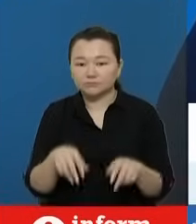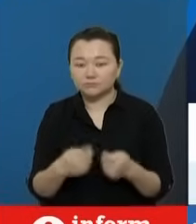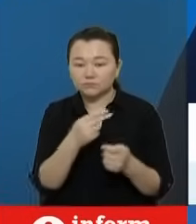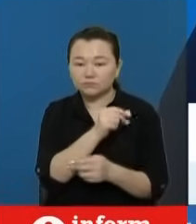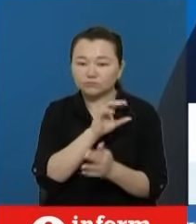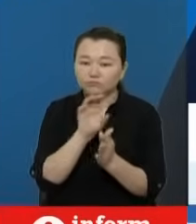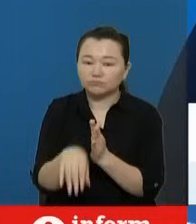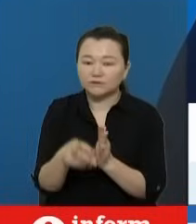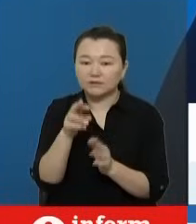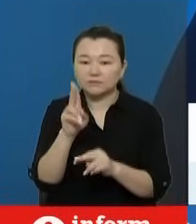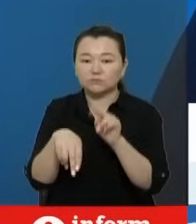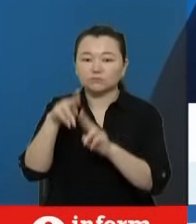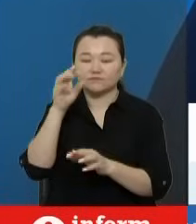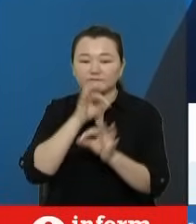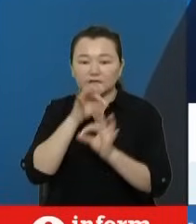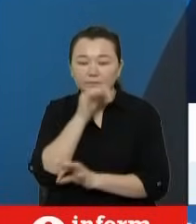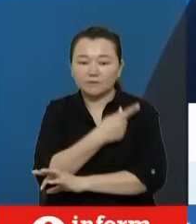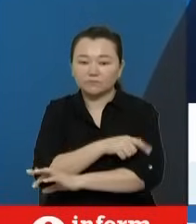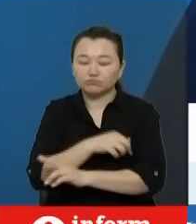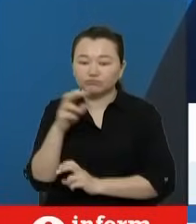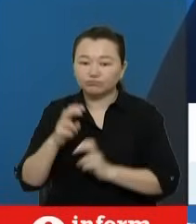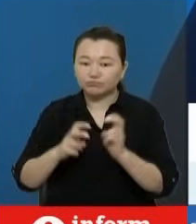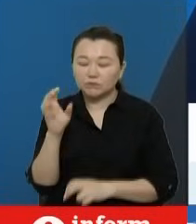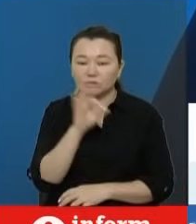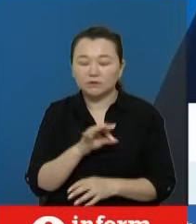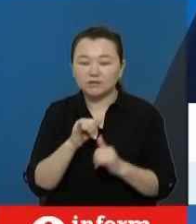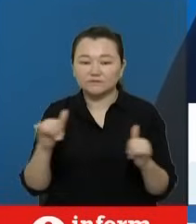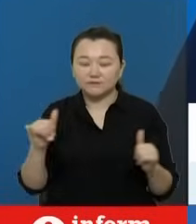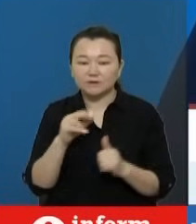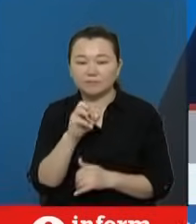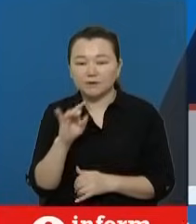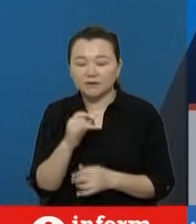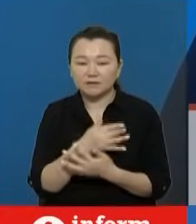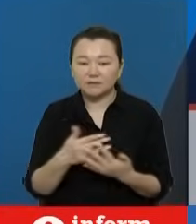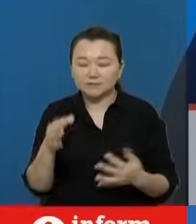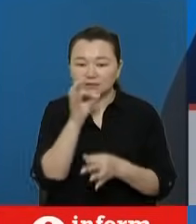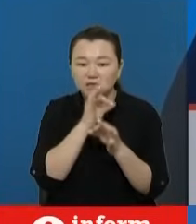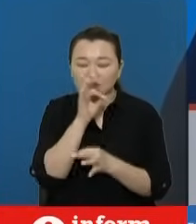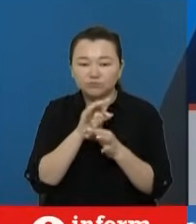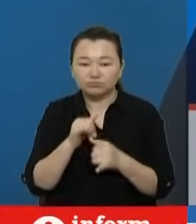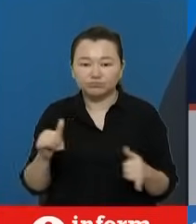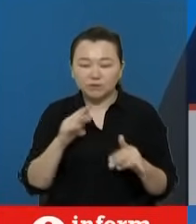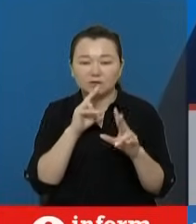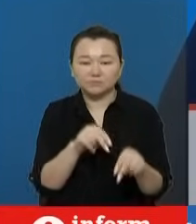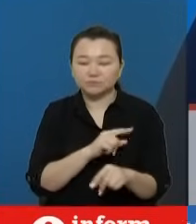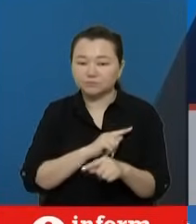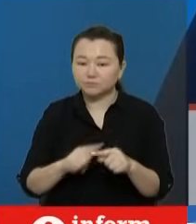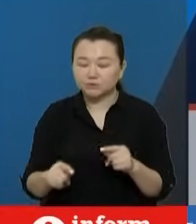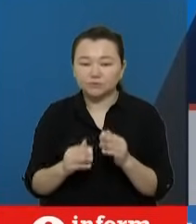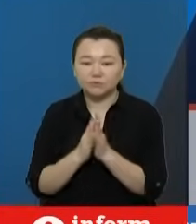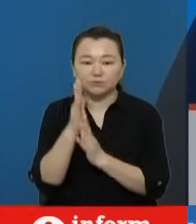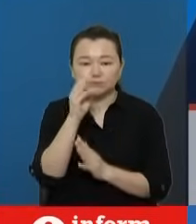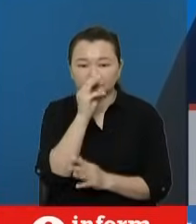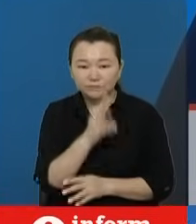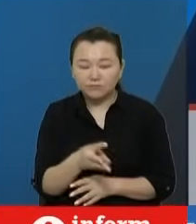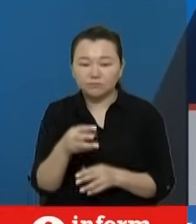граждан-вкладчиков якобы для строительства фармацевтического завода, развития БАДов и других лекарственных препаратов. Обещала быстрый рост дохода